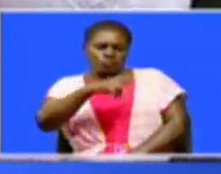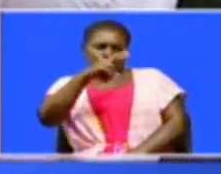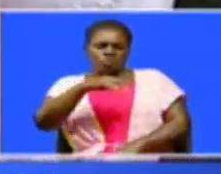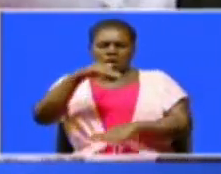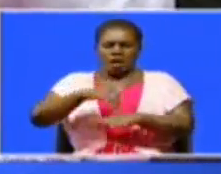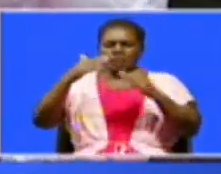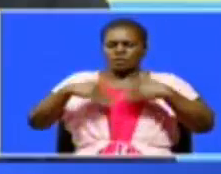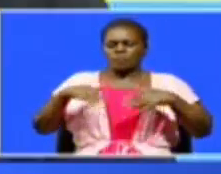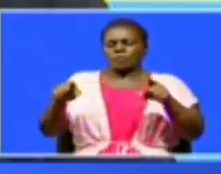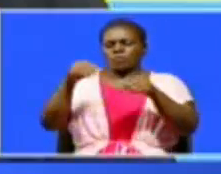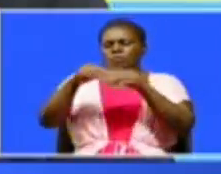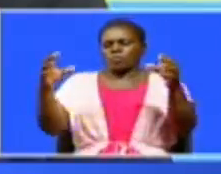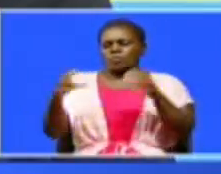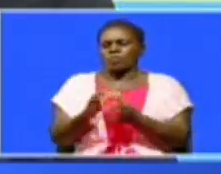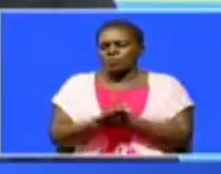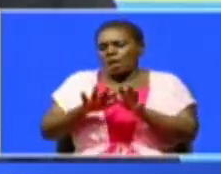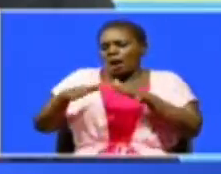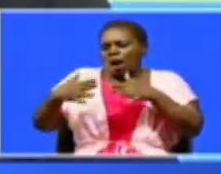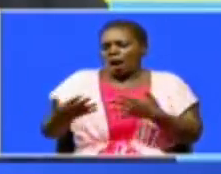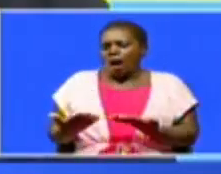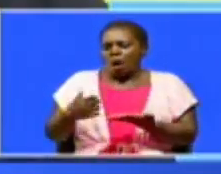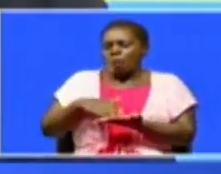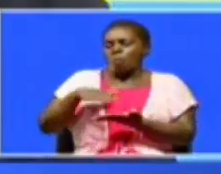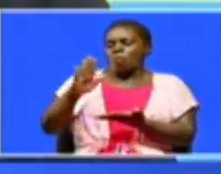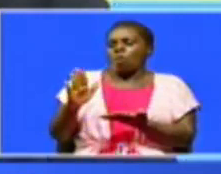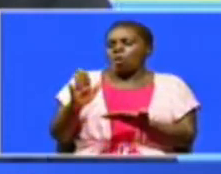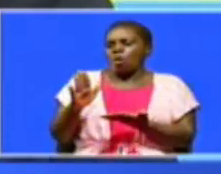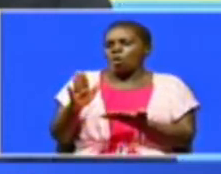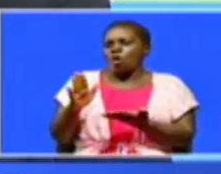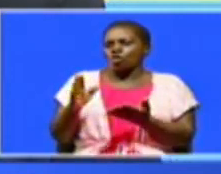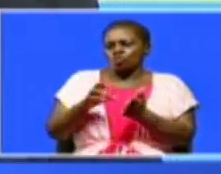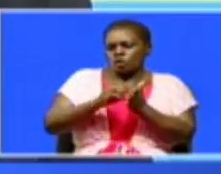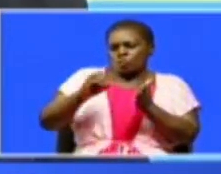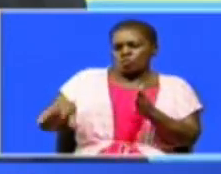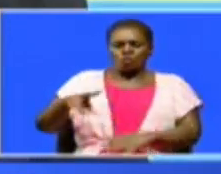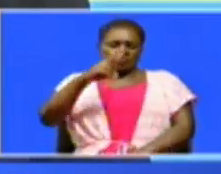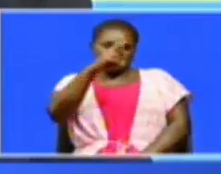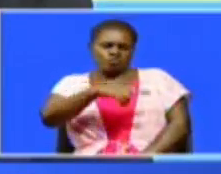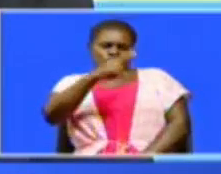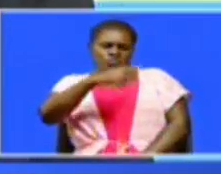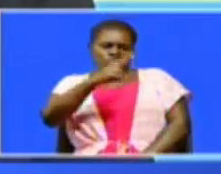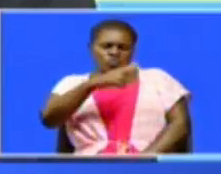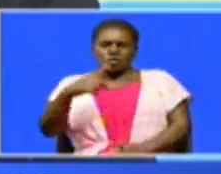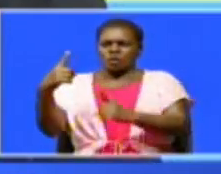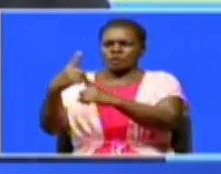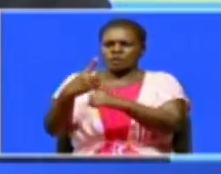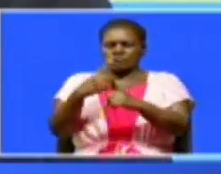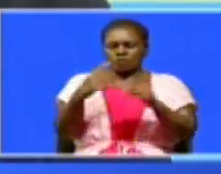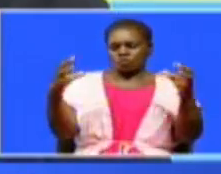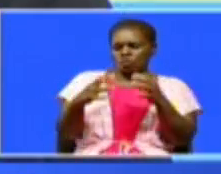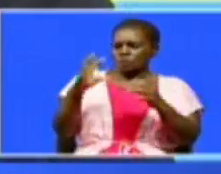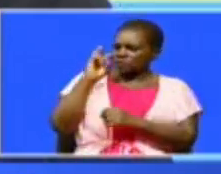na katika jamii. In terms of how we can further demystify this stigma is we are engaging with different communities to